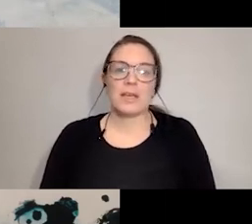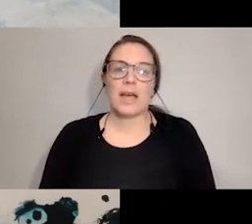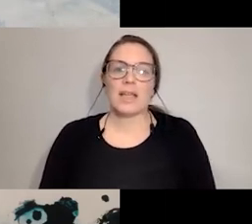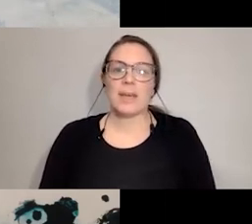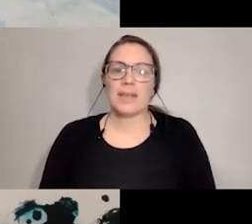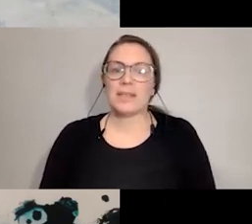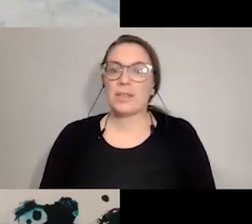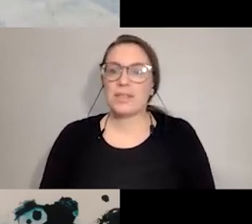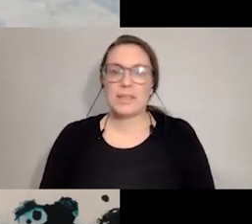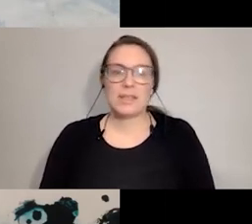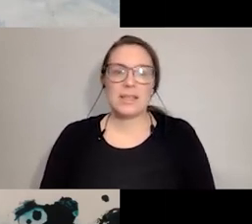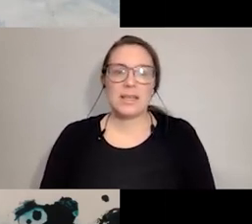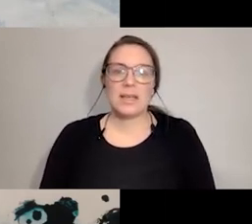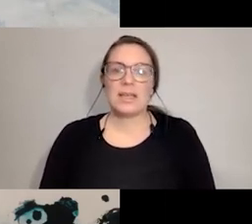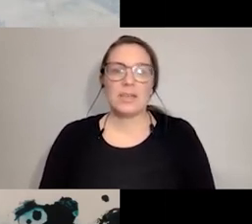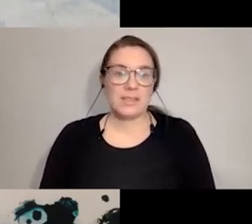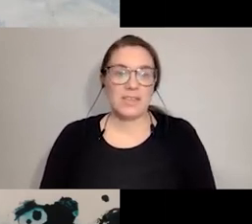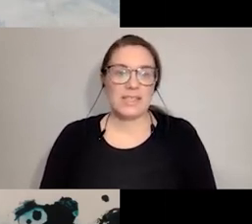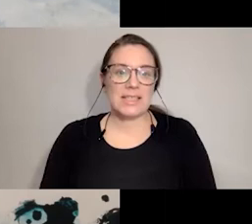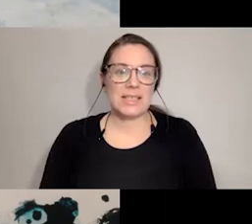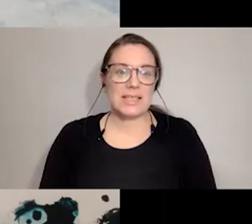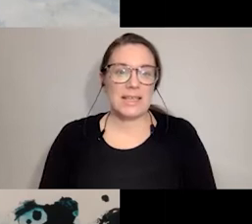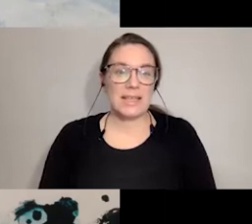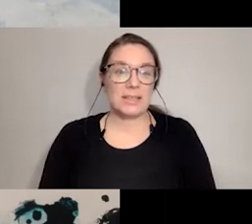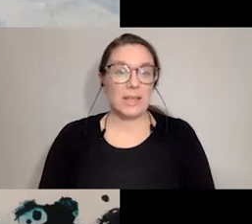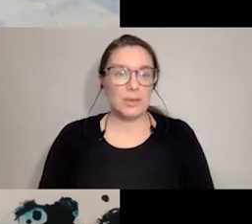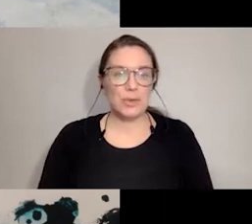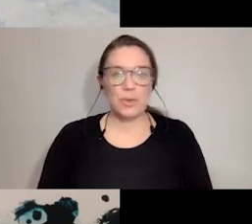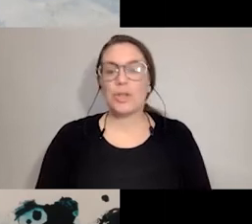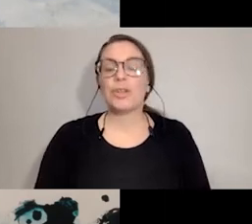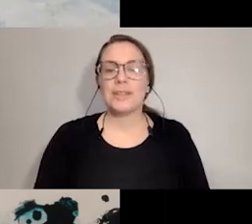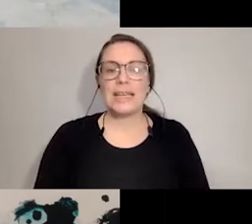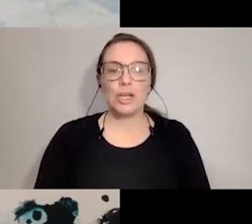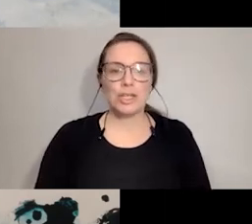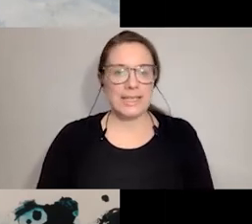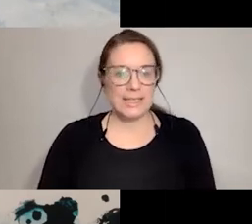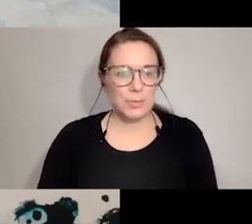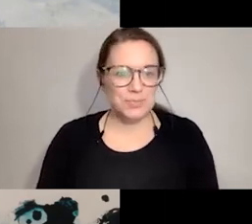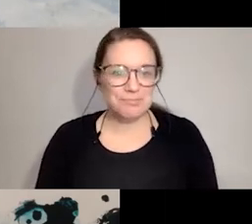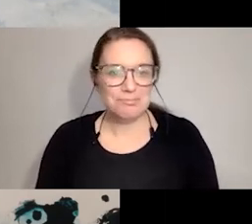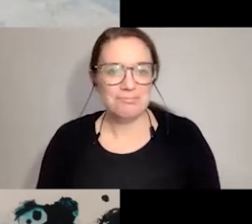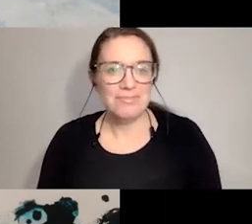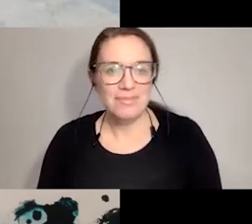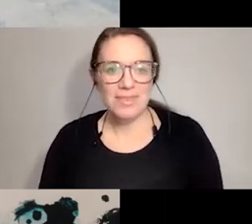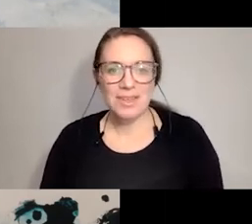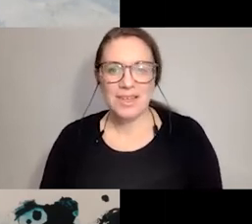œuvré à des pratiques d'équité et de diversité d'inclusion et de décolonisation